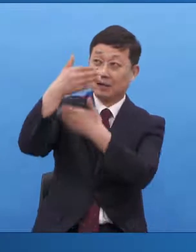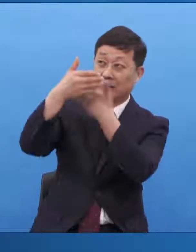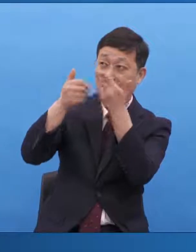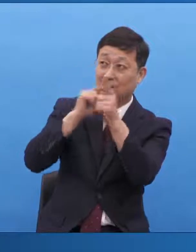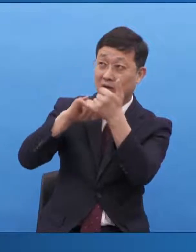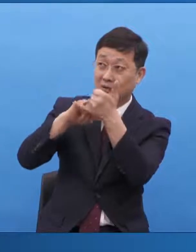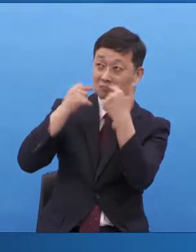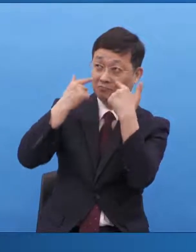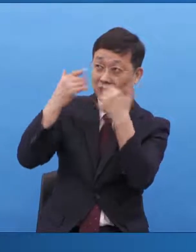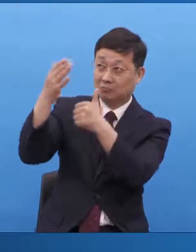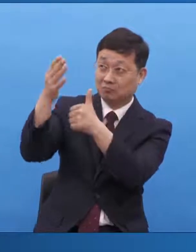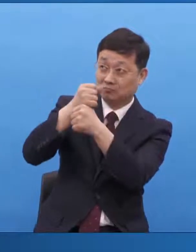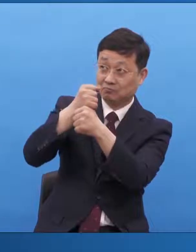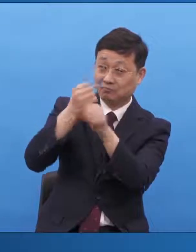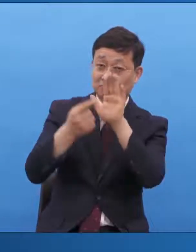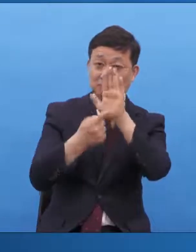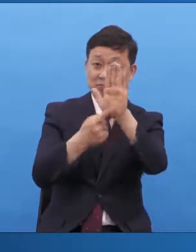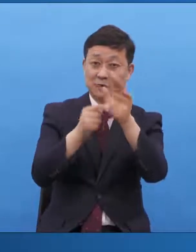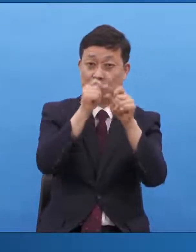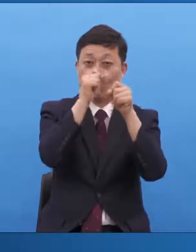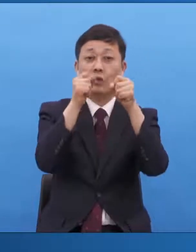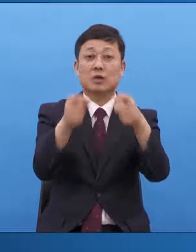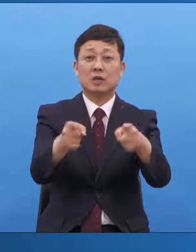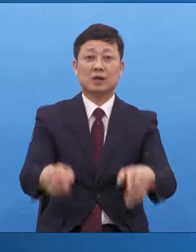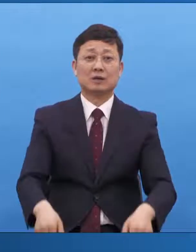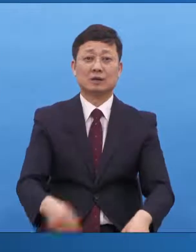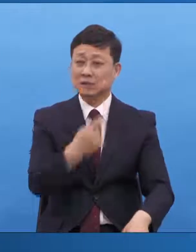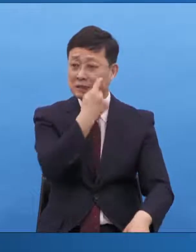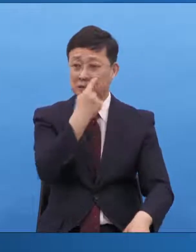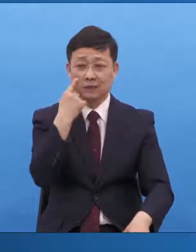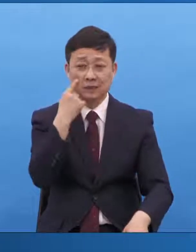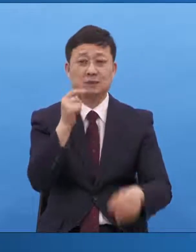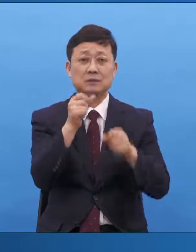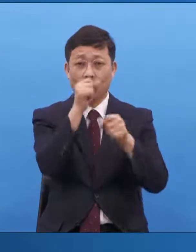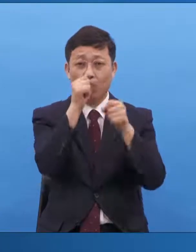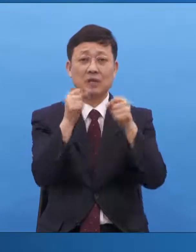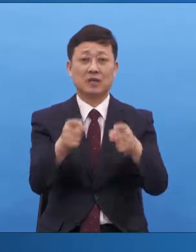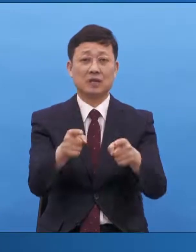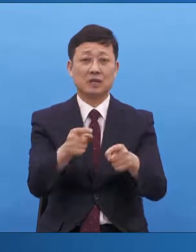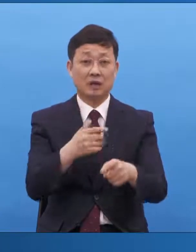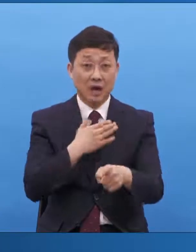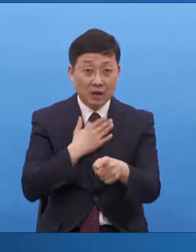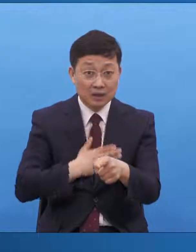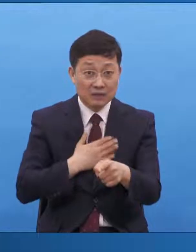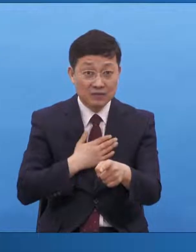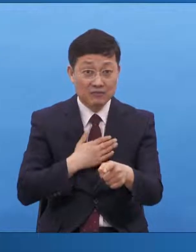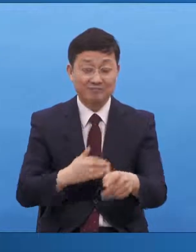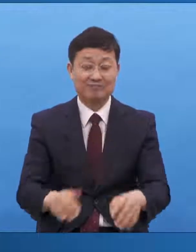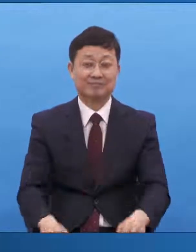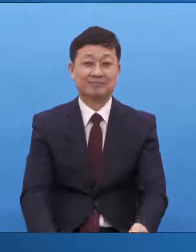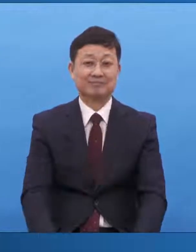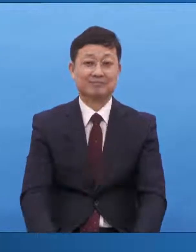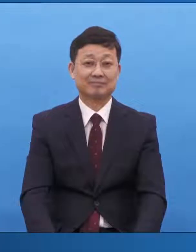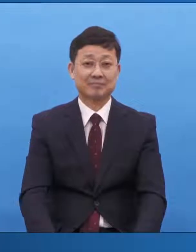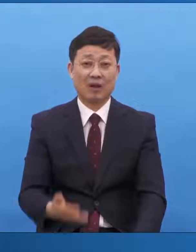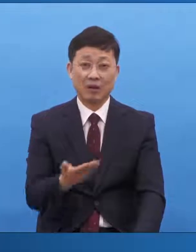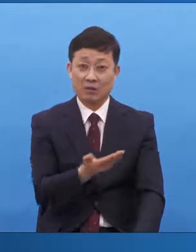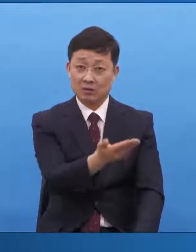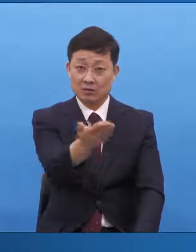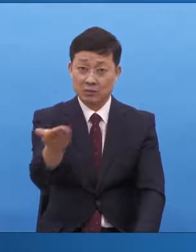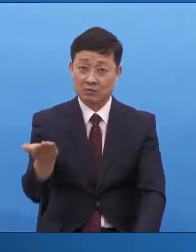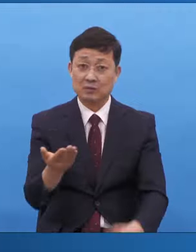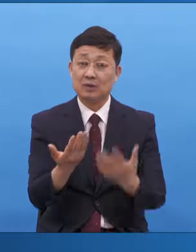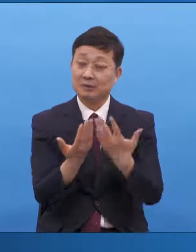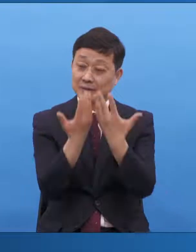제대로 이제 나타내게 돼. Is it this time that you can correctly reveal God's answers as a witness? 알겠죠? Do you understand? 여러분이 예를